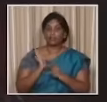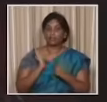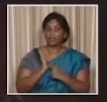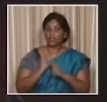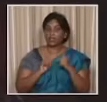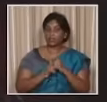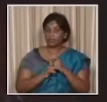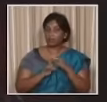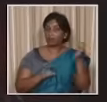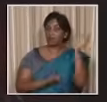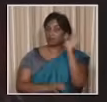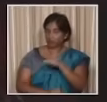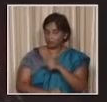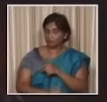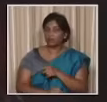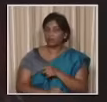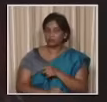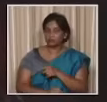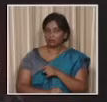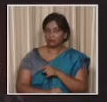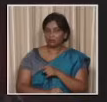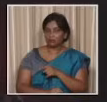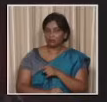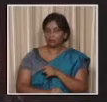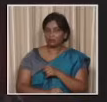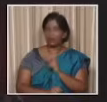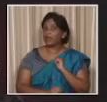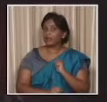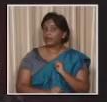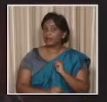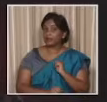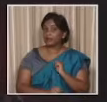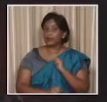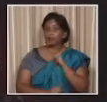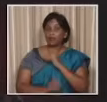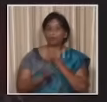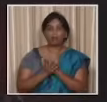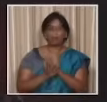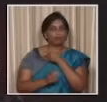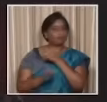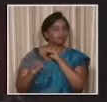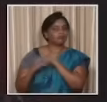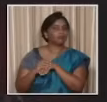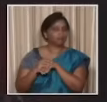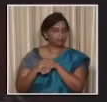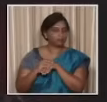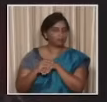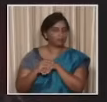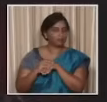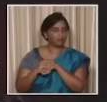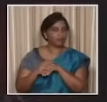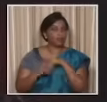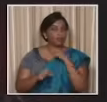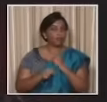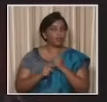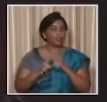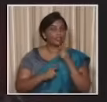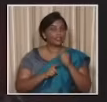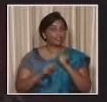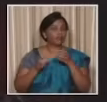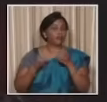ධම්මිකව පත් කරලා තියෙන්නේ මොකද? එයා පොදුජන එක්සත් පෙරමුණේ රාජ්‍ය